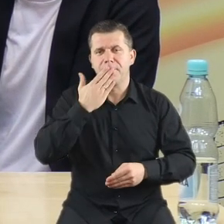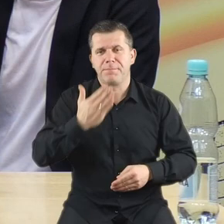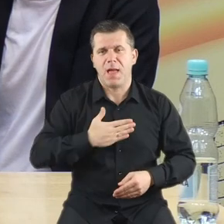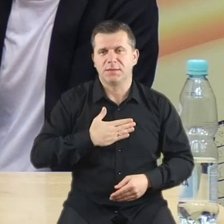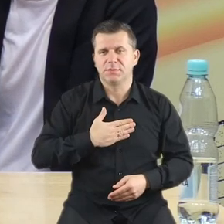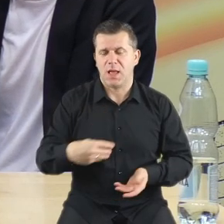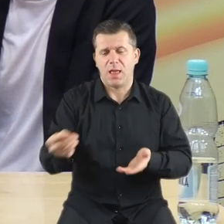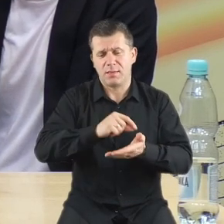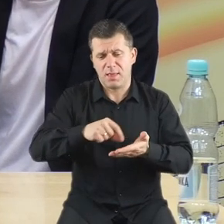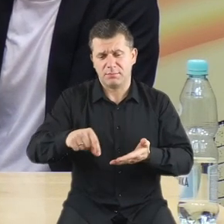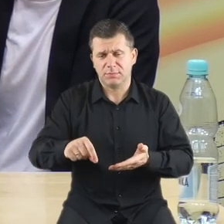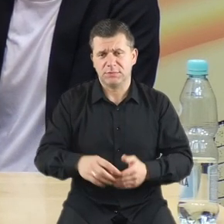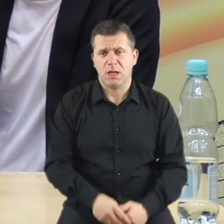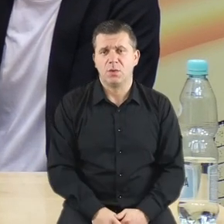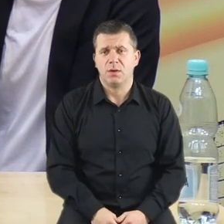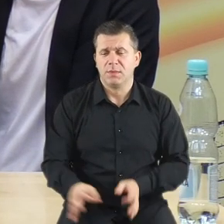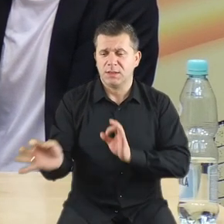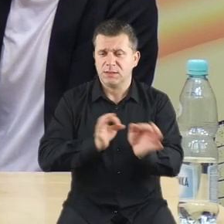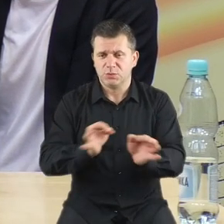właśnie historię,